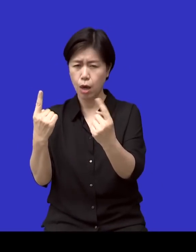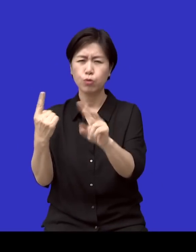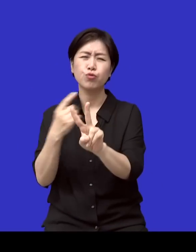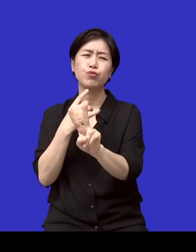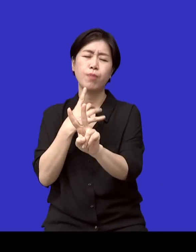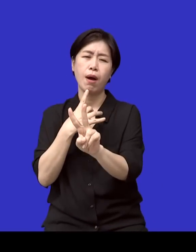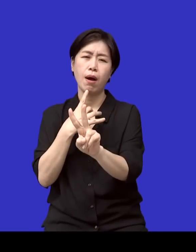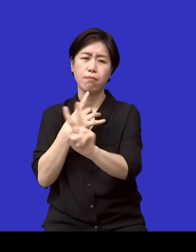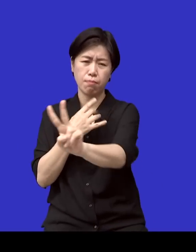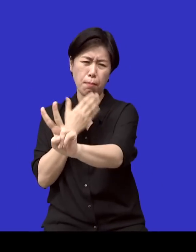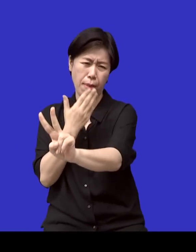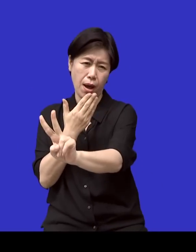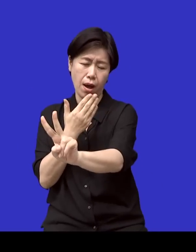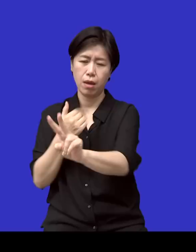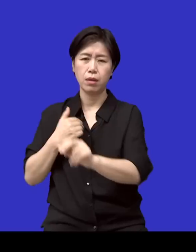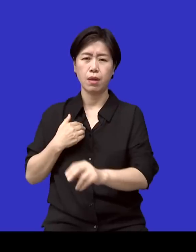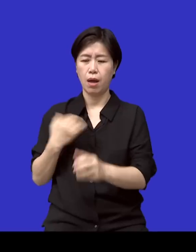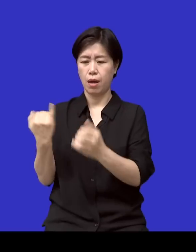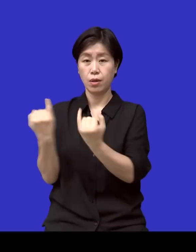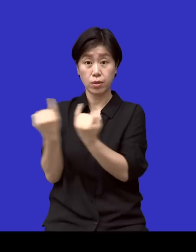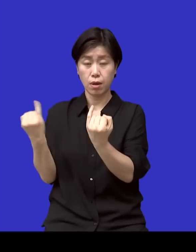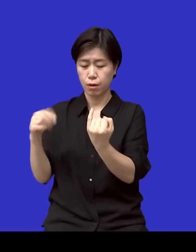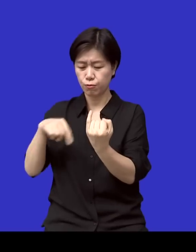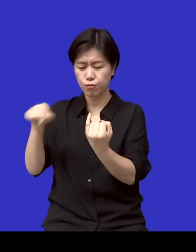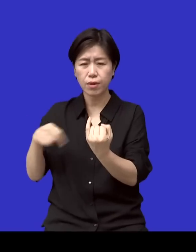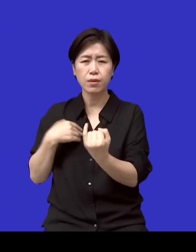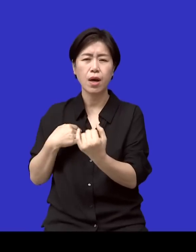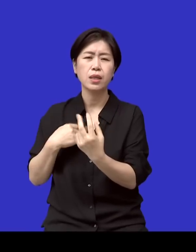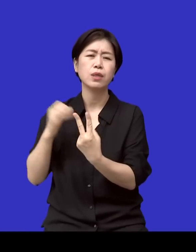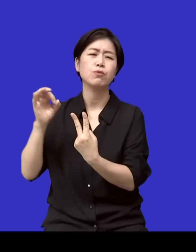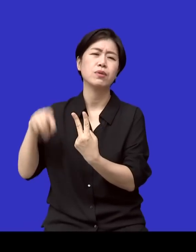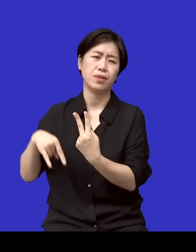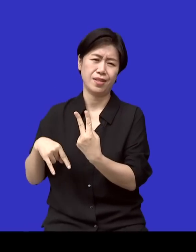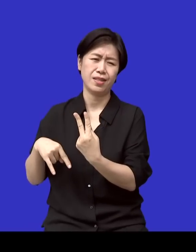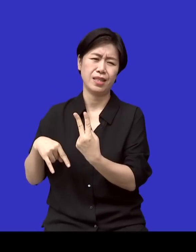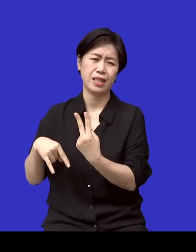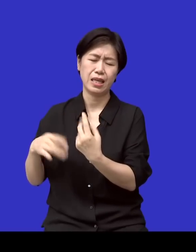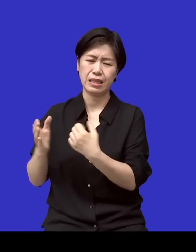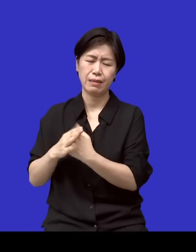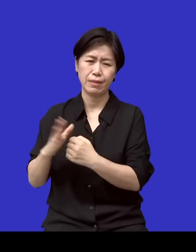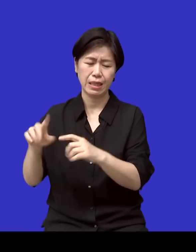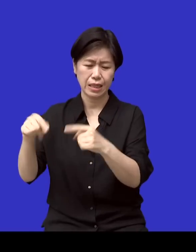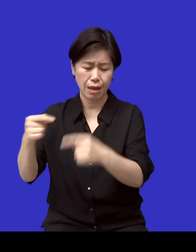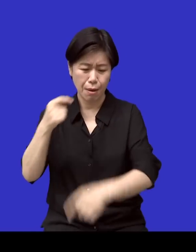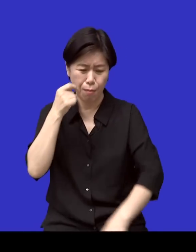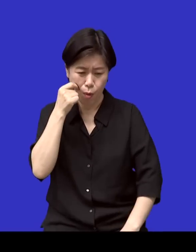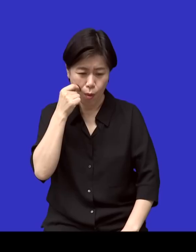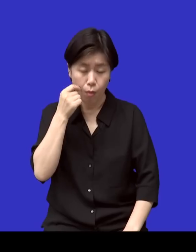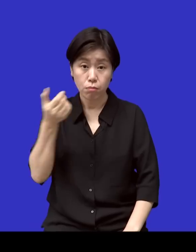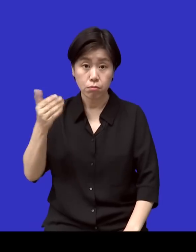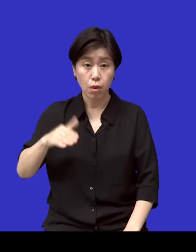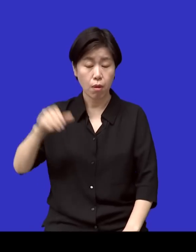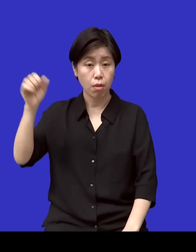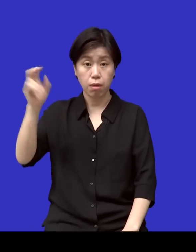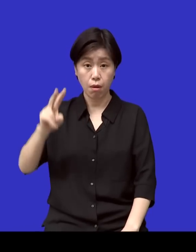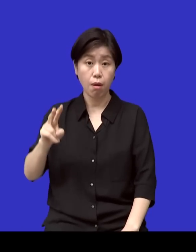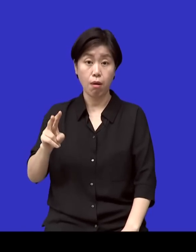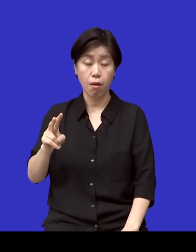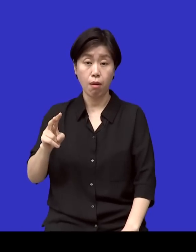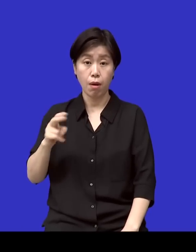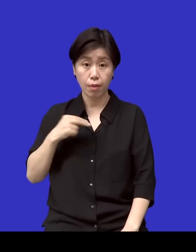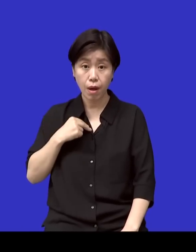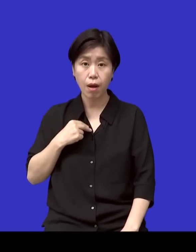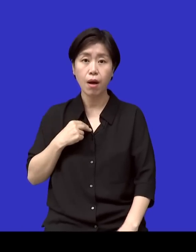좀 떨어졌었는데 네네. 이제 정말 이걸 하나님의 기적이라고 하죠. 네네. 하나님의 기적으로